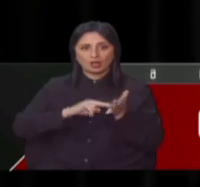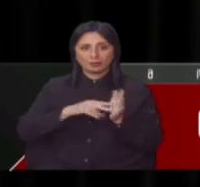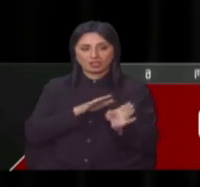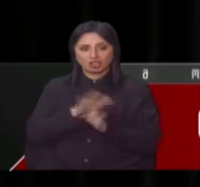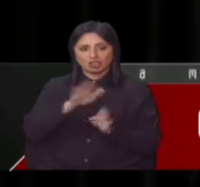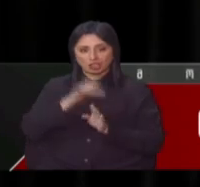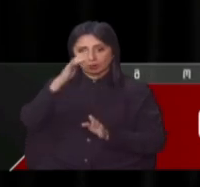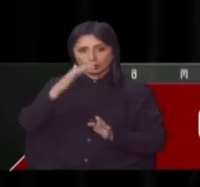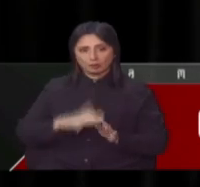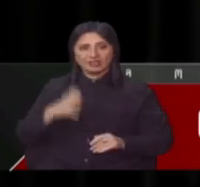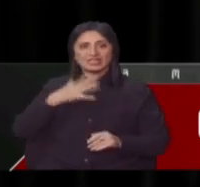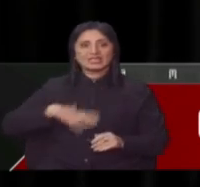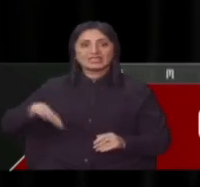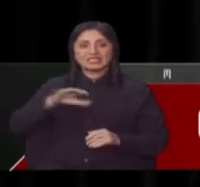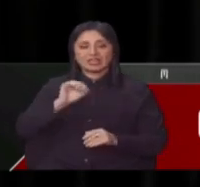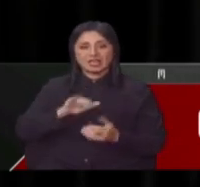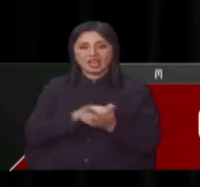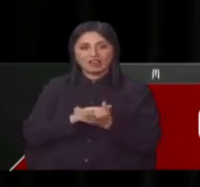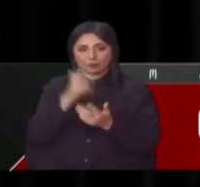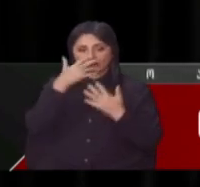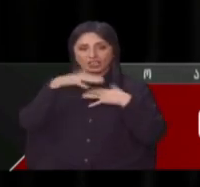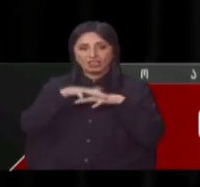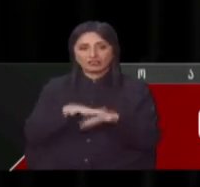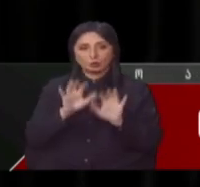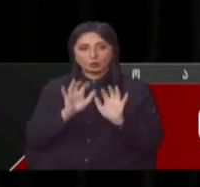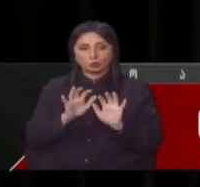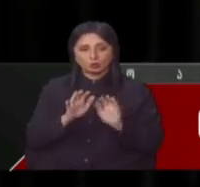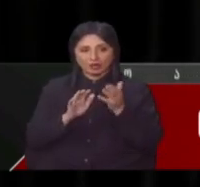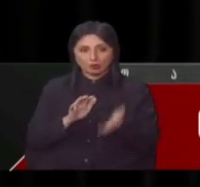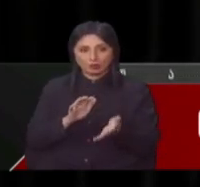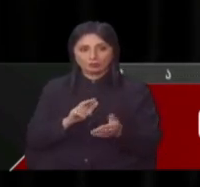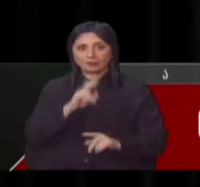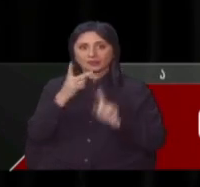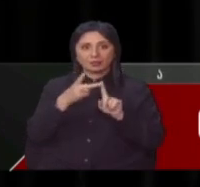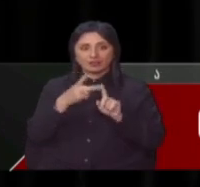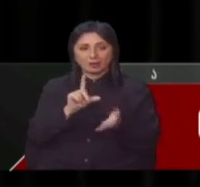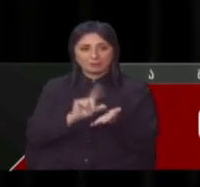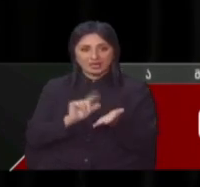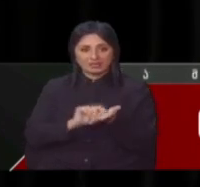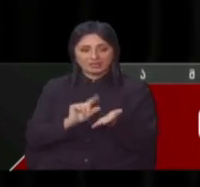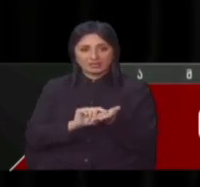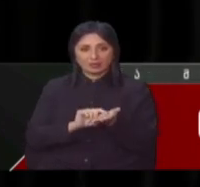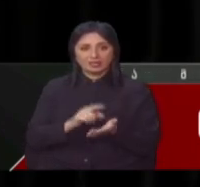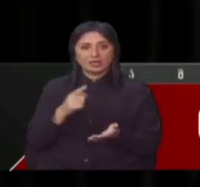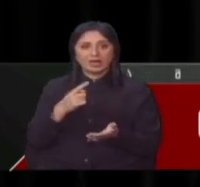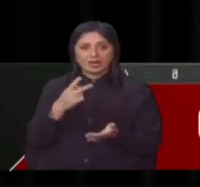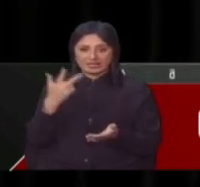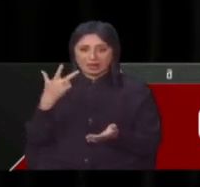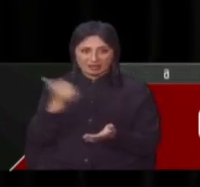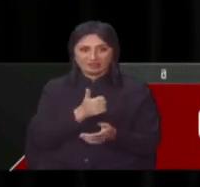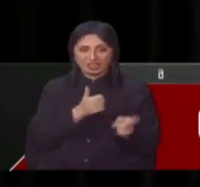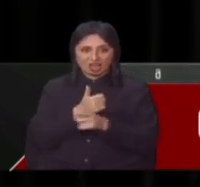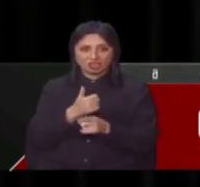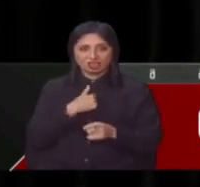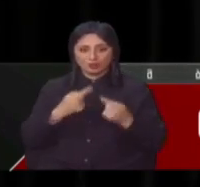გეგმის შესრულებას. Საქართველოს ევროკავშირში ინტეგრაციის უზრუნველსაყოფად. Მეორე, პენსიები. Პირველ სამ კვირაში,